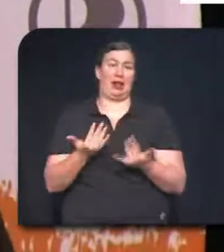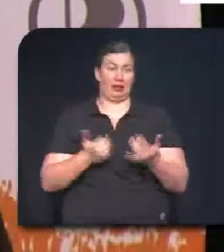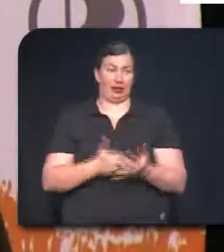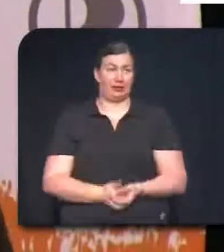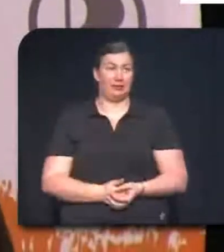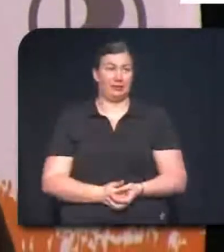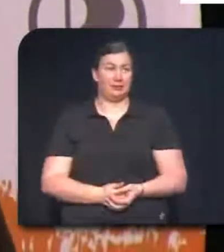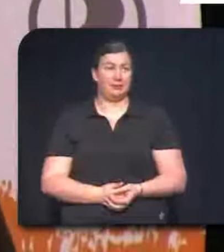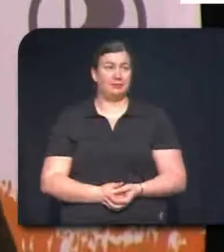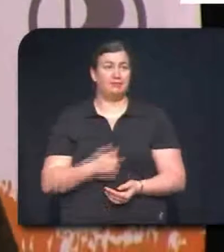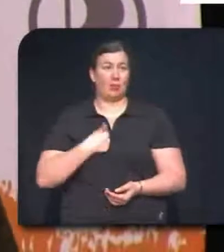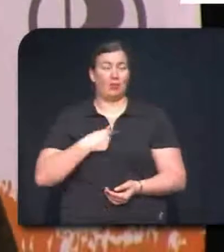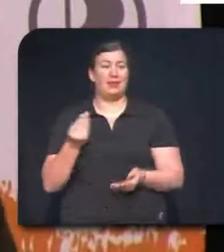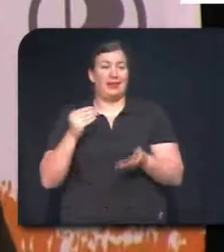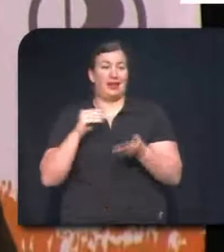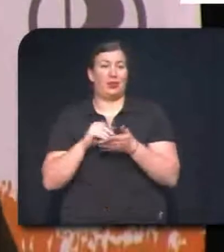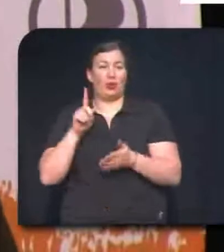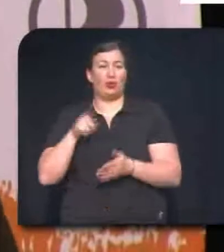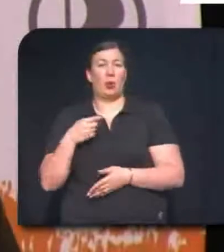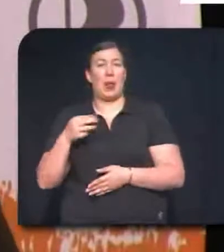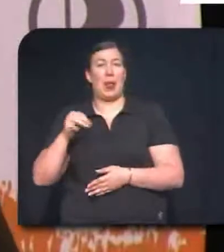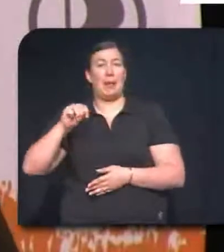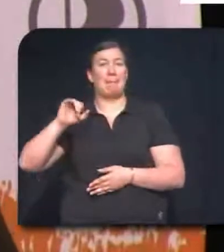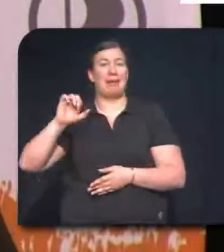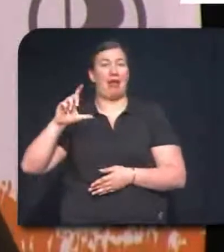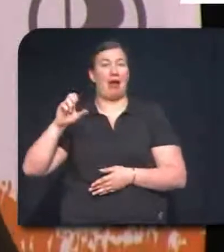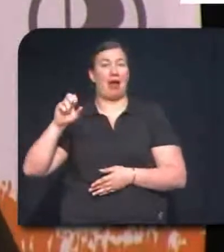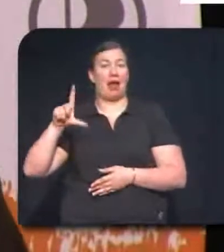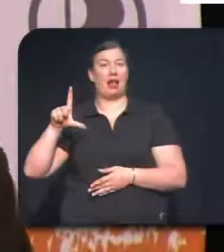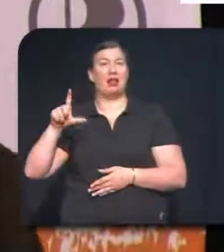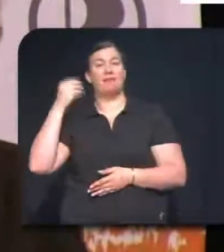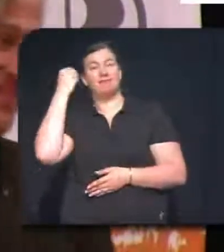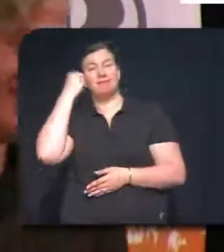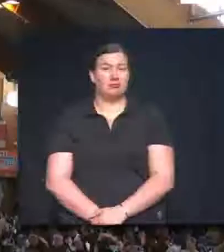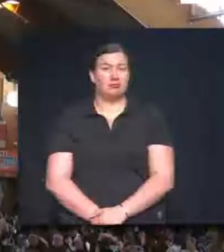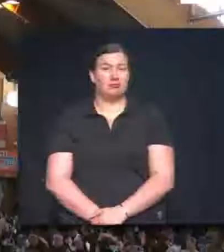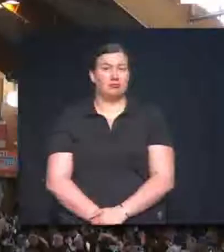und ich soll für Michael sagen das System ist scharf geschaltet